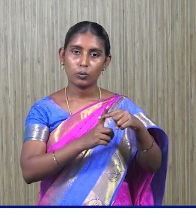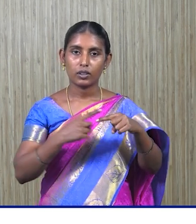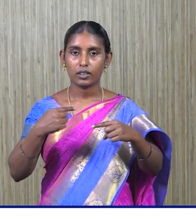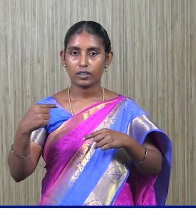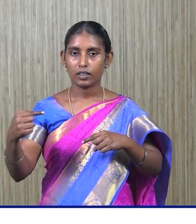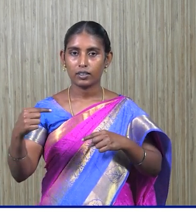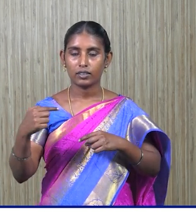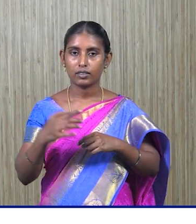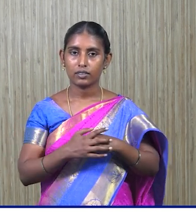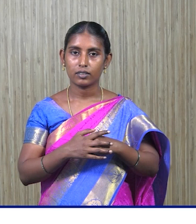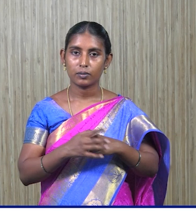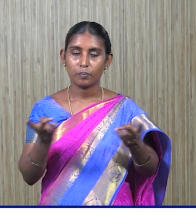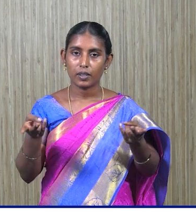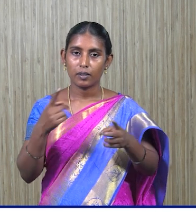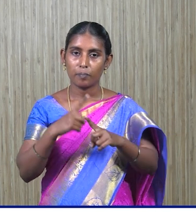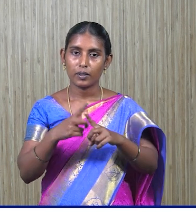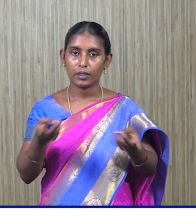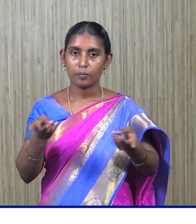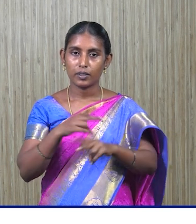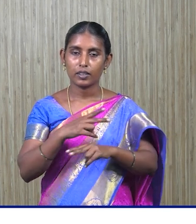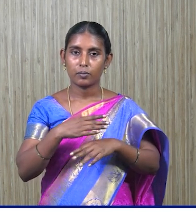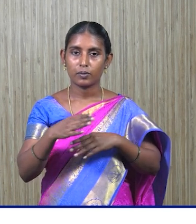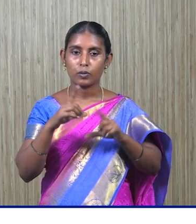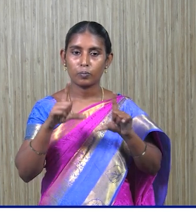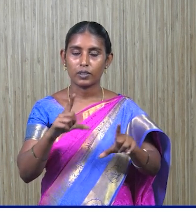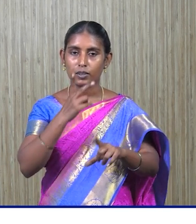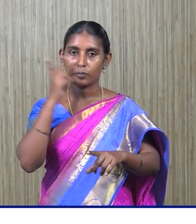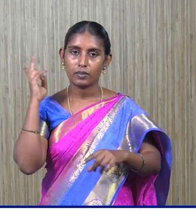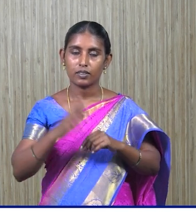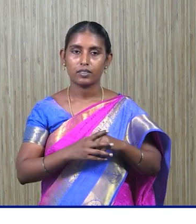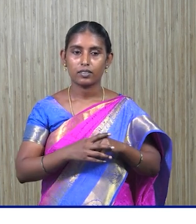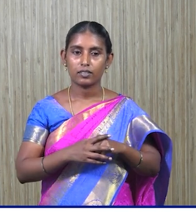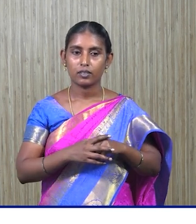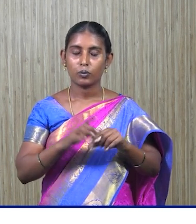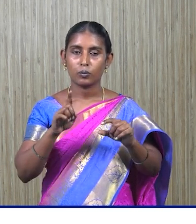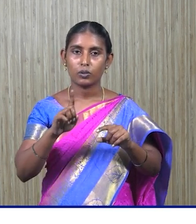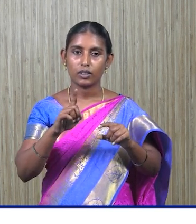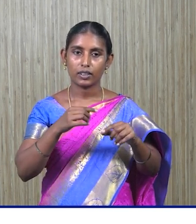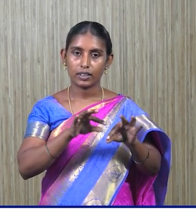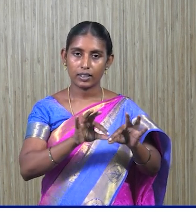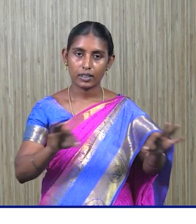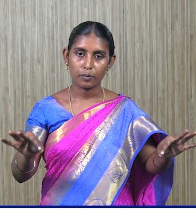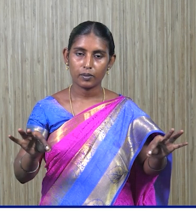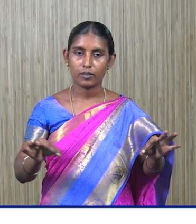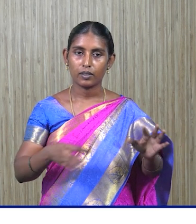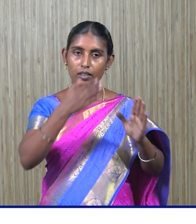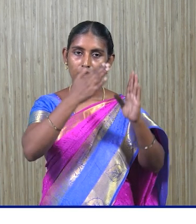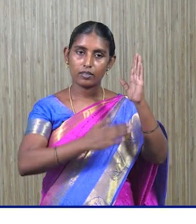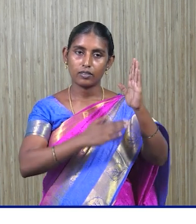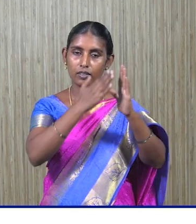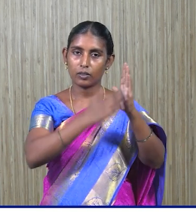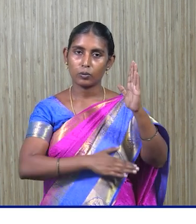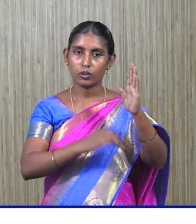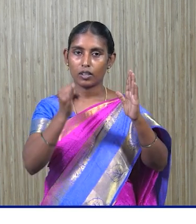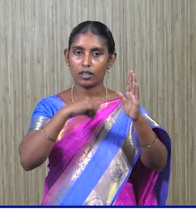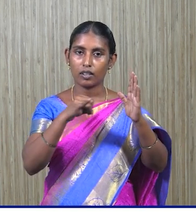மீதான பெருக்கலின் பங்கீட்டு பண்பை ஒரு படத்தின் மூலமாக விளக்கலாம். இந்த படத்தில் பார்த்தோம்னா கிடைமட்டமாக 18 கட்டங்களும் செங்குத்தாக 6